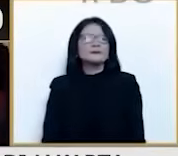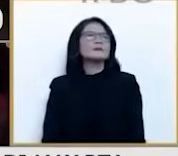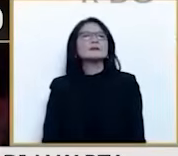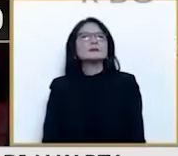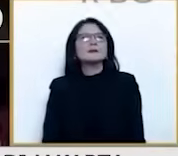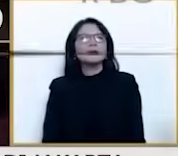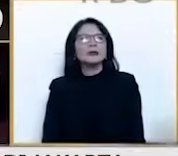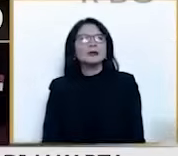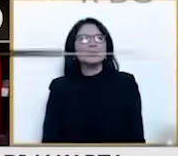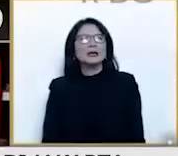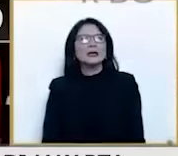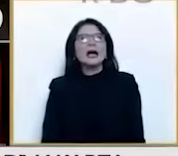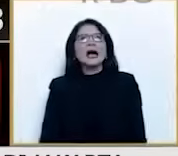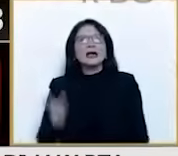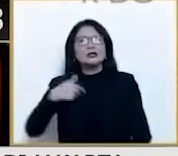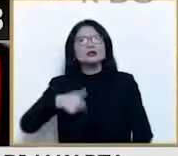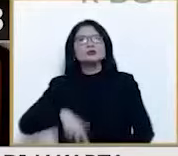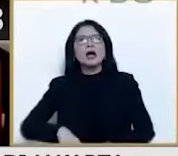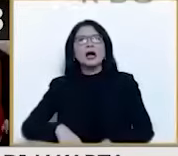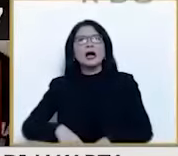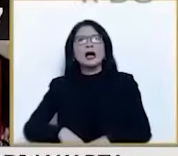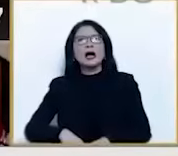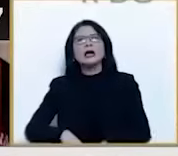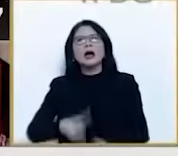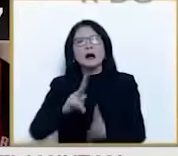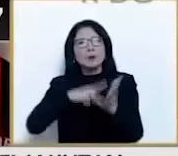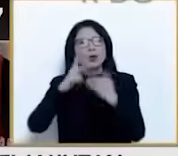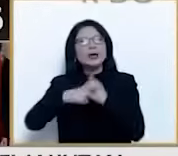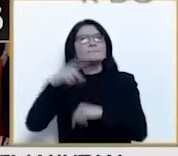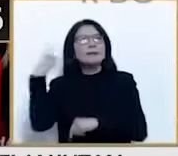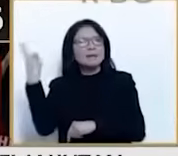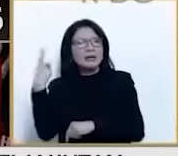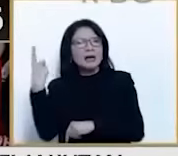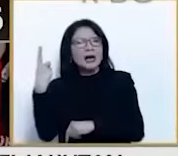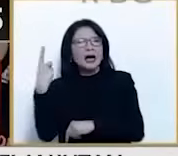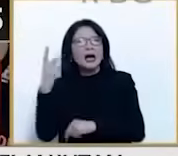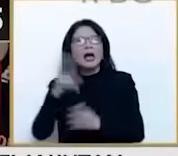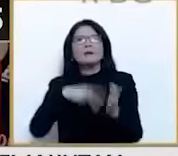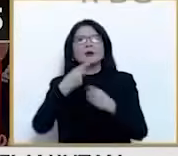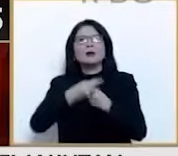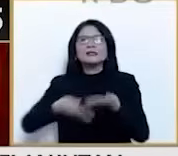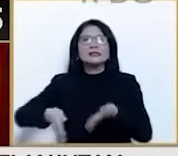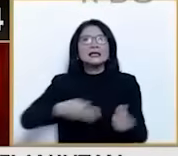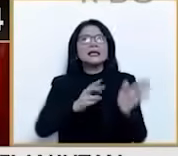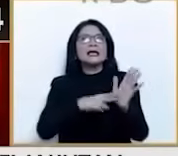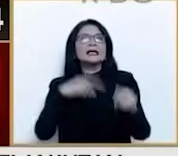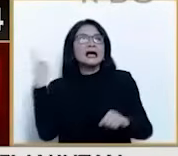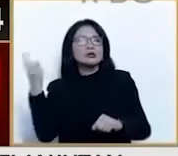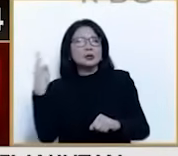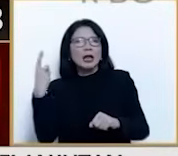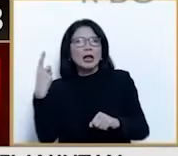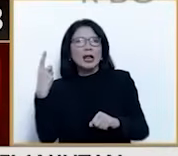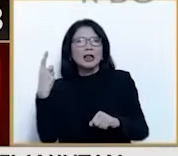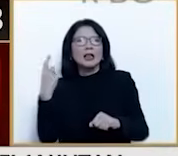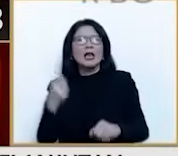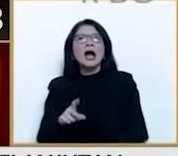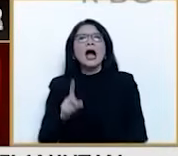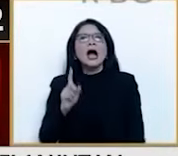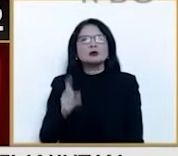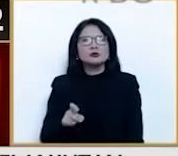Karena giant sea wall sudah menjadi program pemerintah, program strategi nasional, maka mau tidak